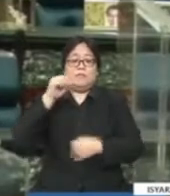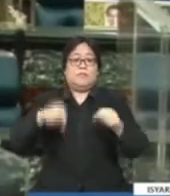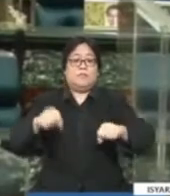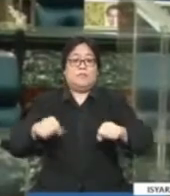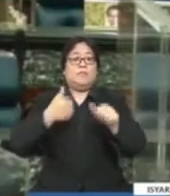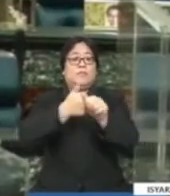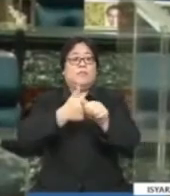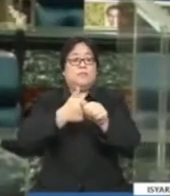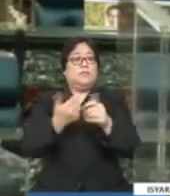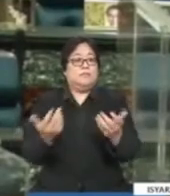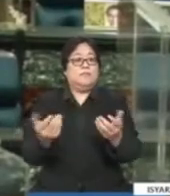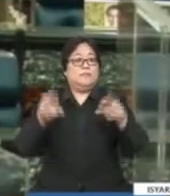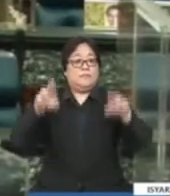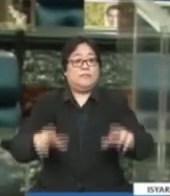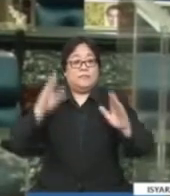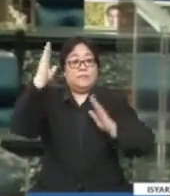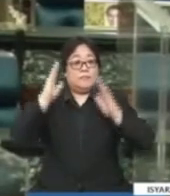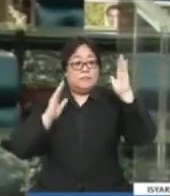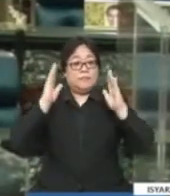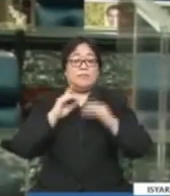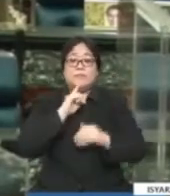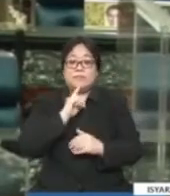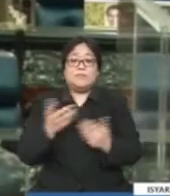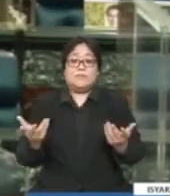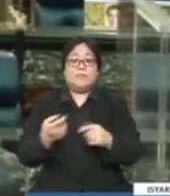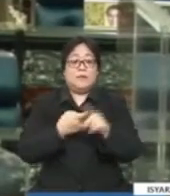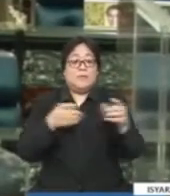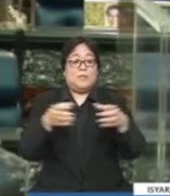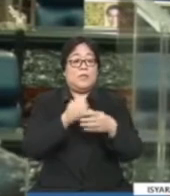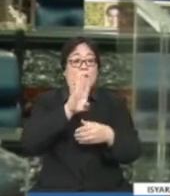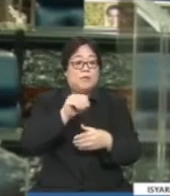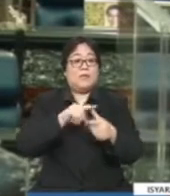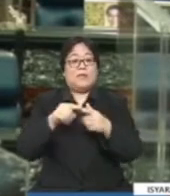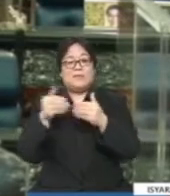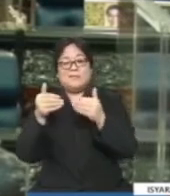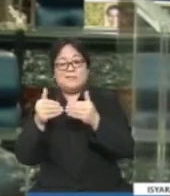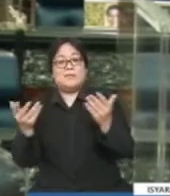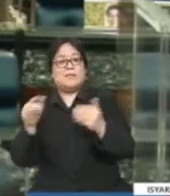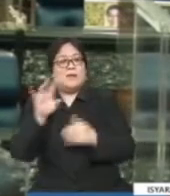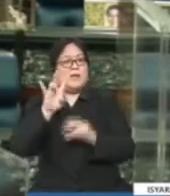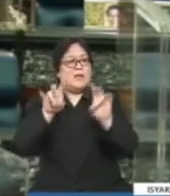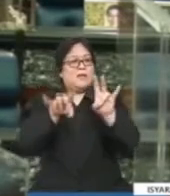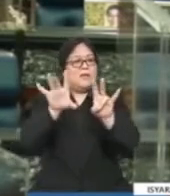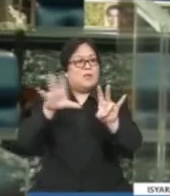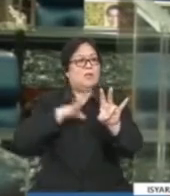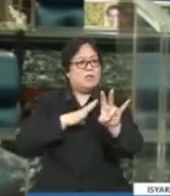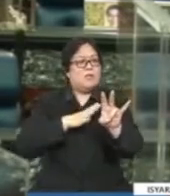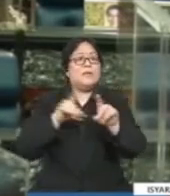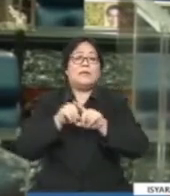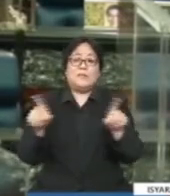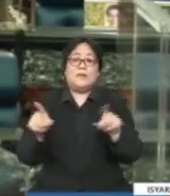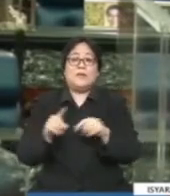boleh mengikut kemampuan rakyat Malaysia, walaupun dari B40 atau dekat dengan B40, I think 7,800 is